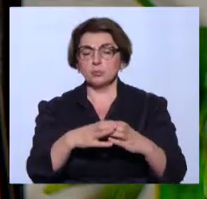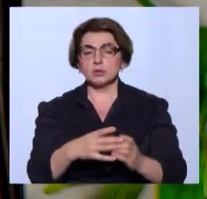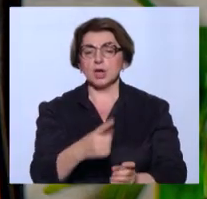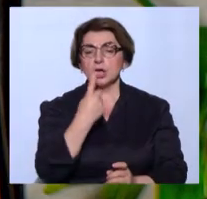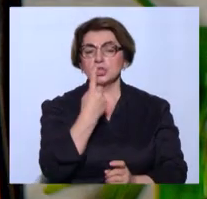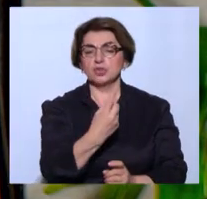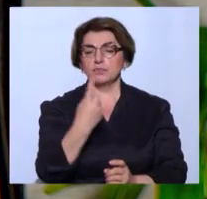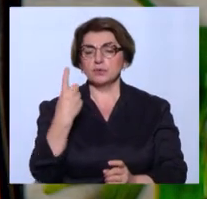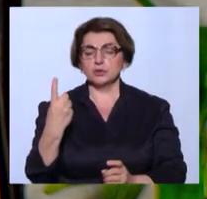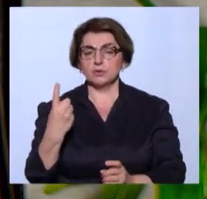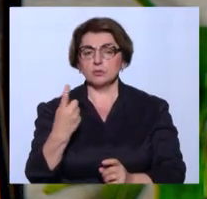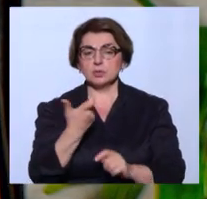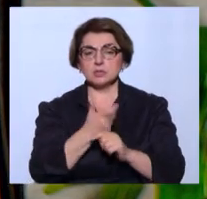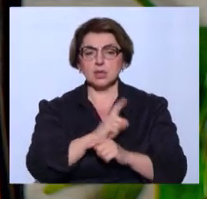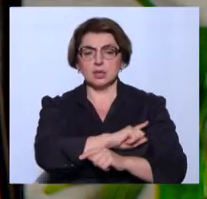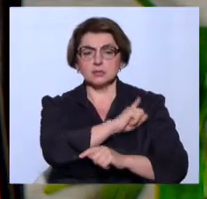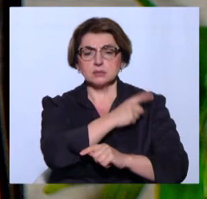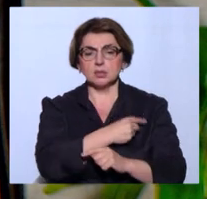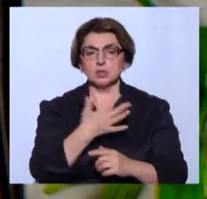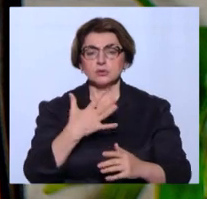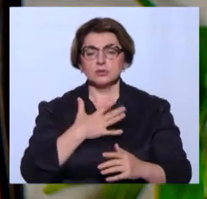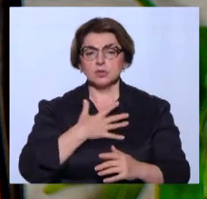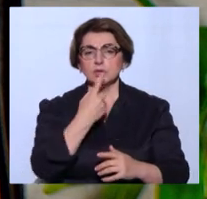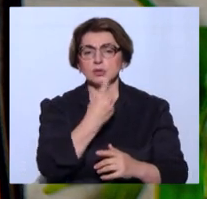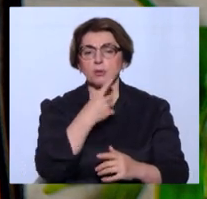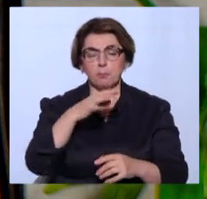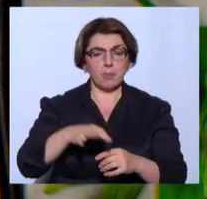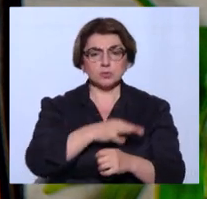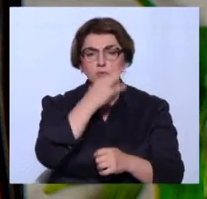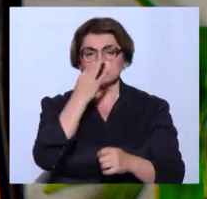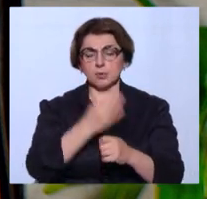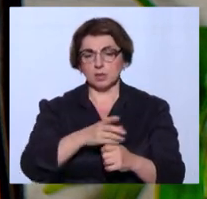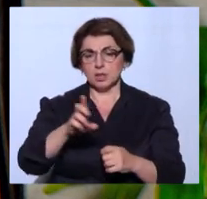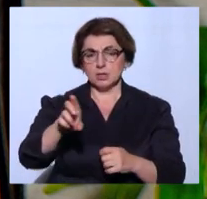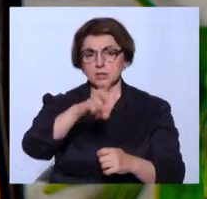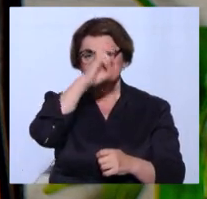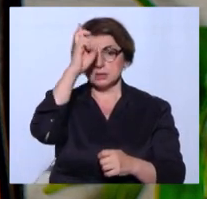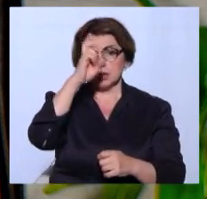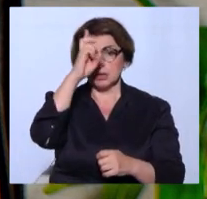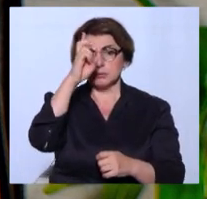ჩვენგანი, ჩვენგანის ძალისხმევა, ჩვენგანის, ასე ვთქვათ, პასუხისმგებლობა ქვეყნის